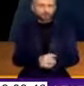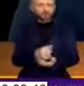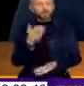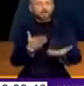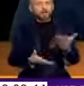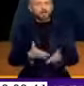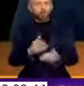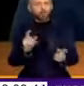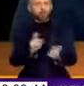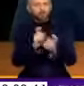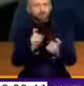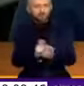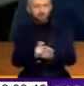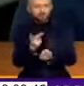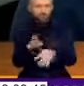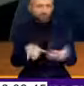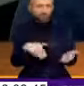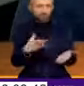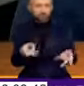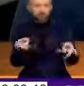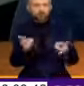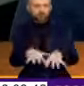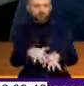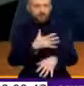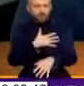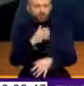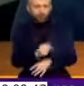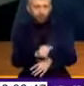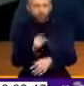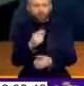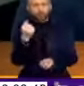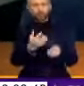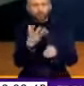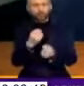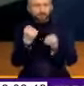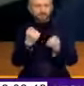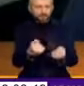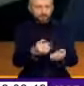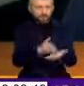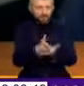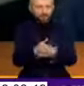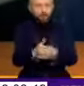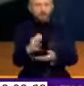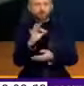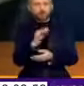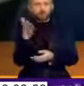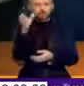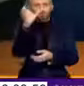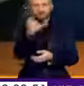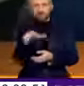якщо конфлікт, то він дві сторони залишаться незадоволені, цьому водієві ще їздити на маршруті. Так, тепер щодо валідаторів